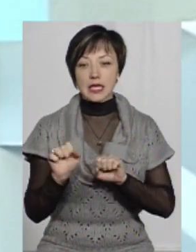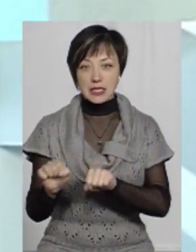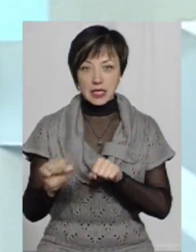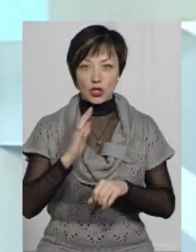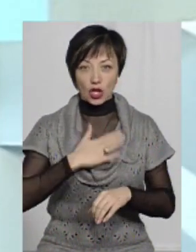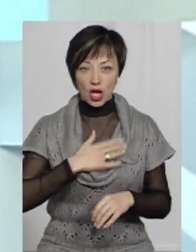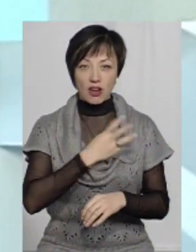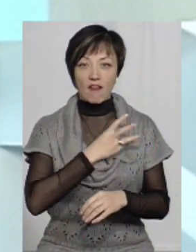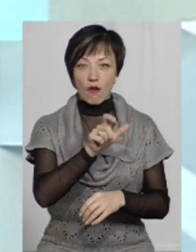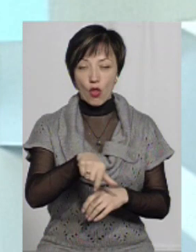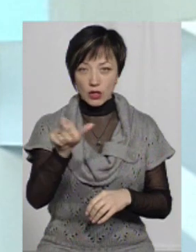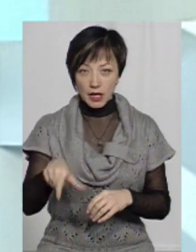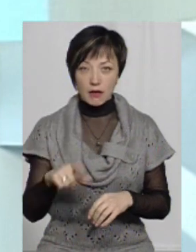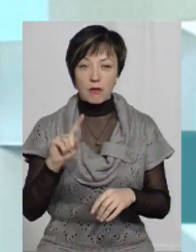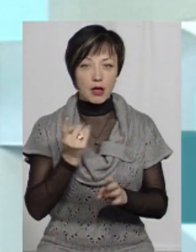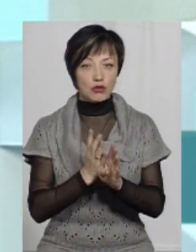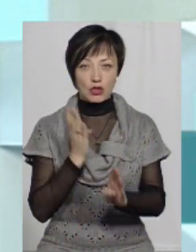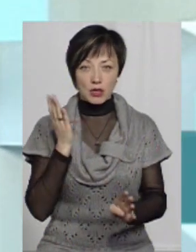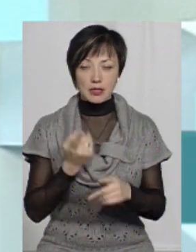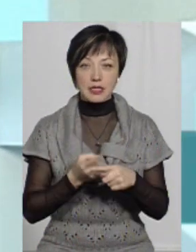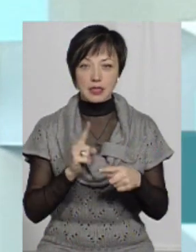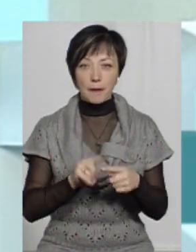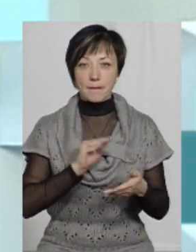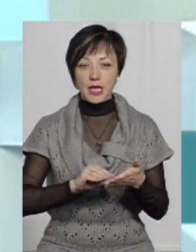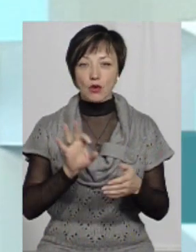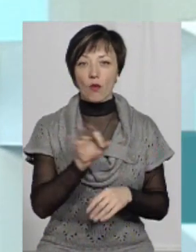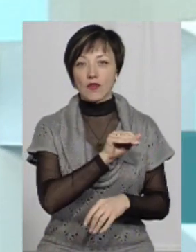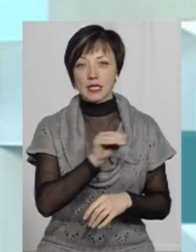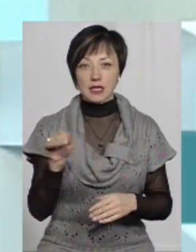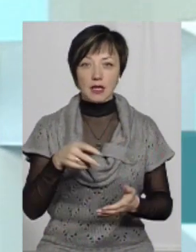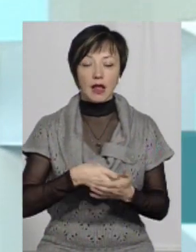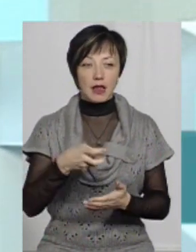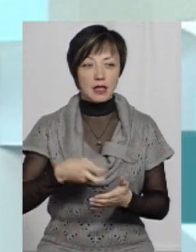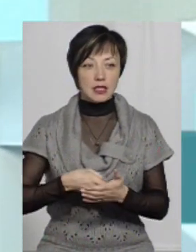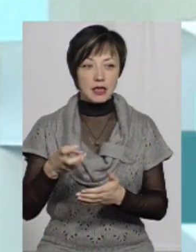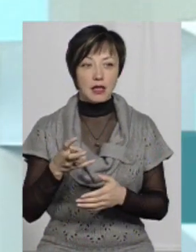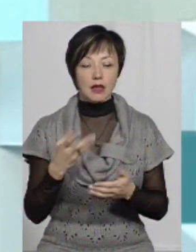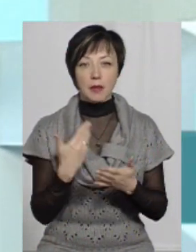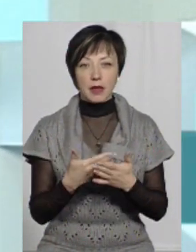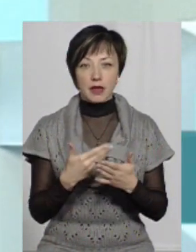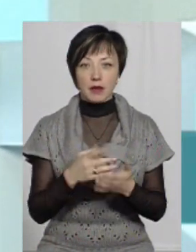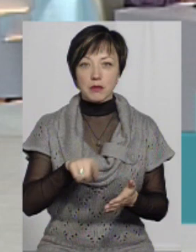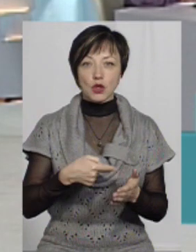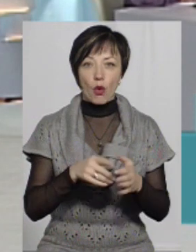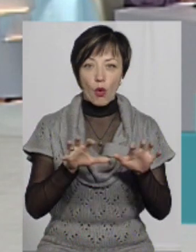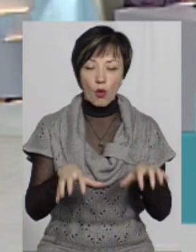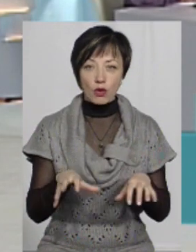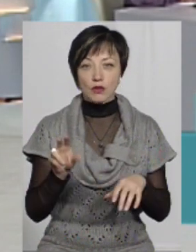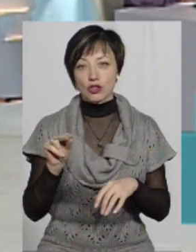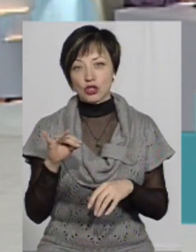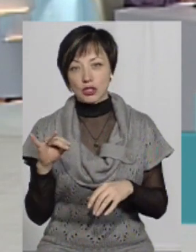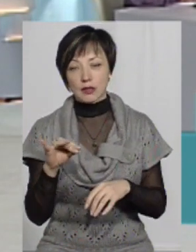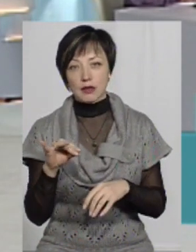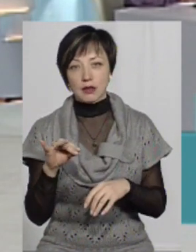убезпечити волонтерів, перше, в першу чергу, це пишуться офіційні листи, наприклад, на міського голову чи